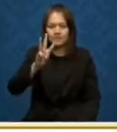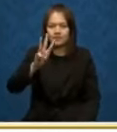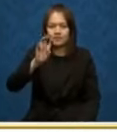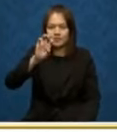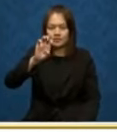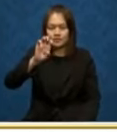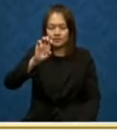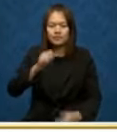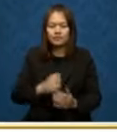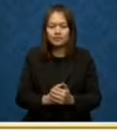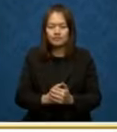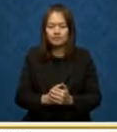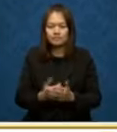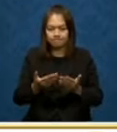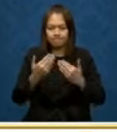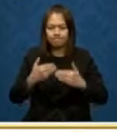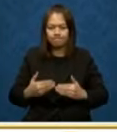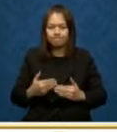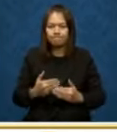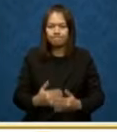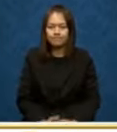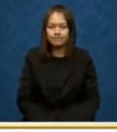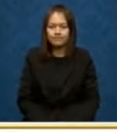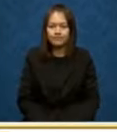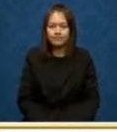แล้วก็ตามด้วยท่านธีรชัยแสนแก้วครับ